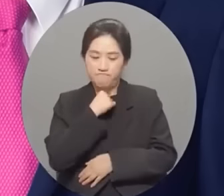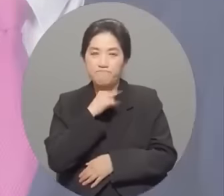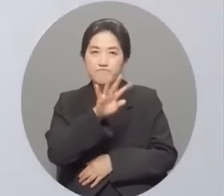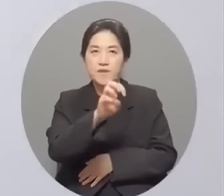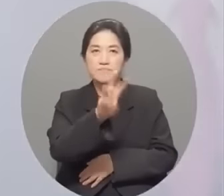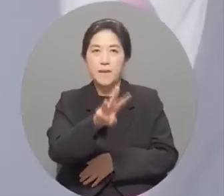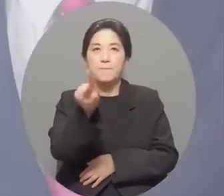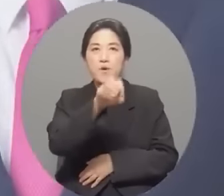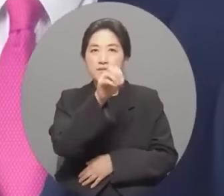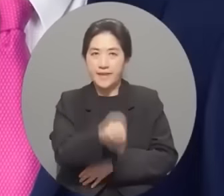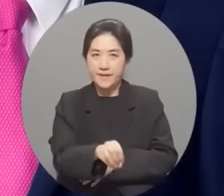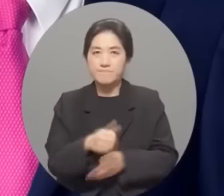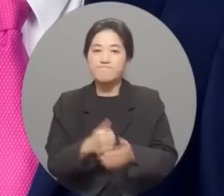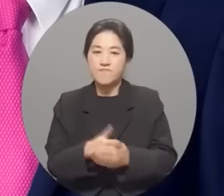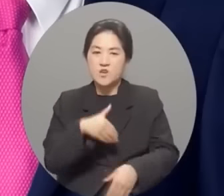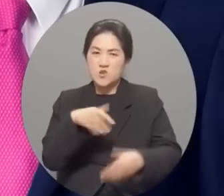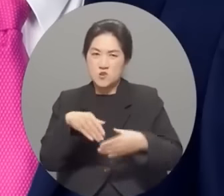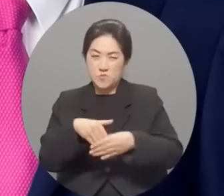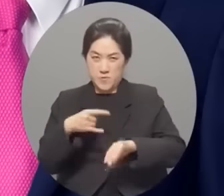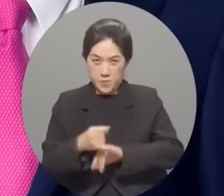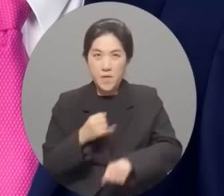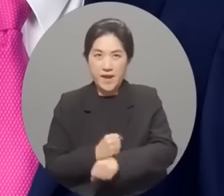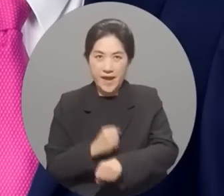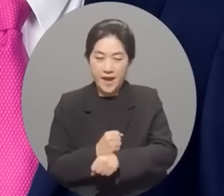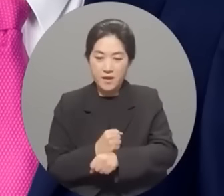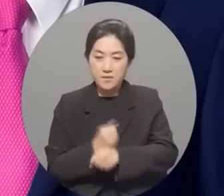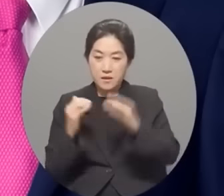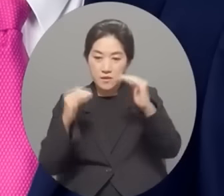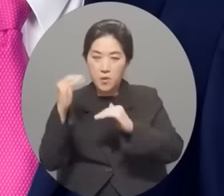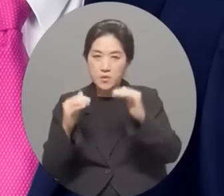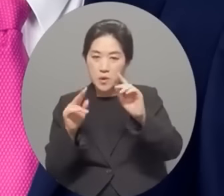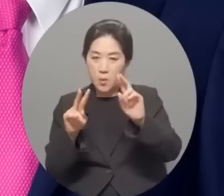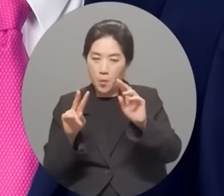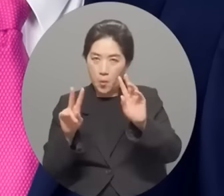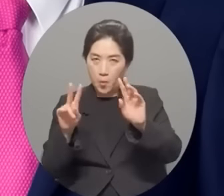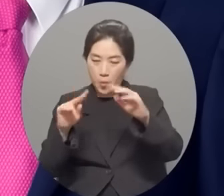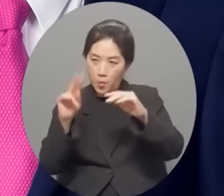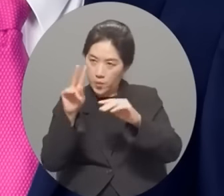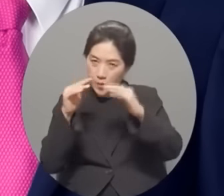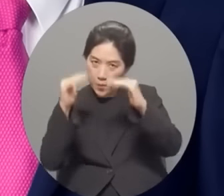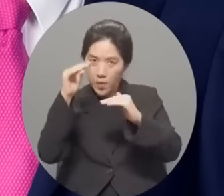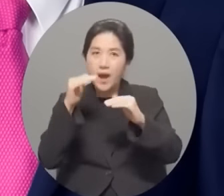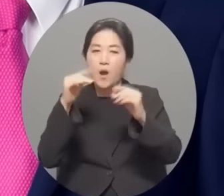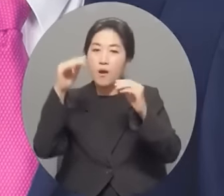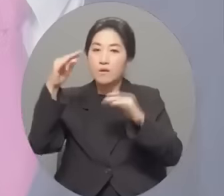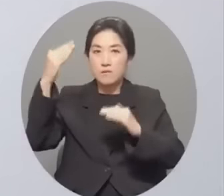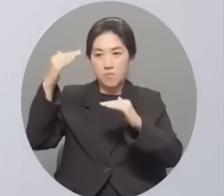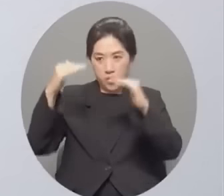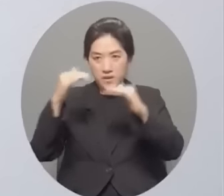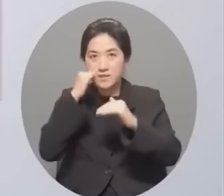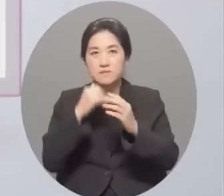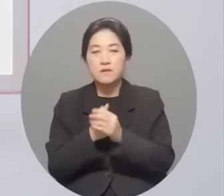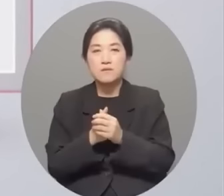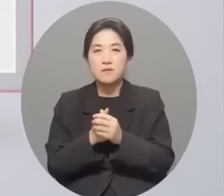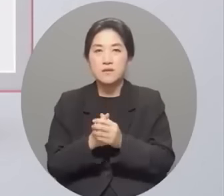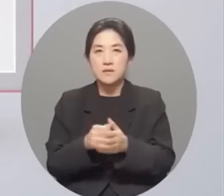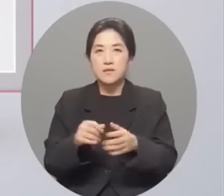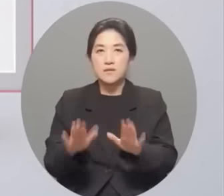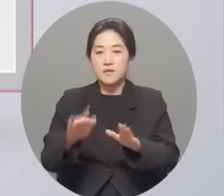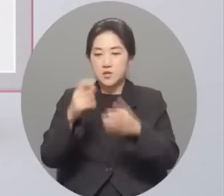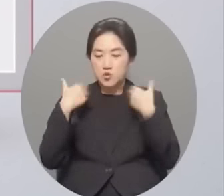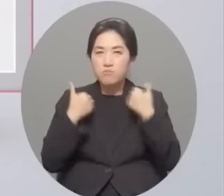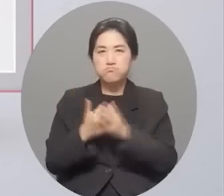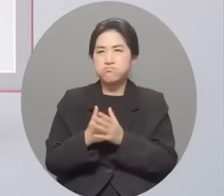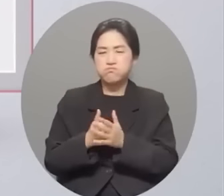있습니다 적극적 투표층 가운데선 격차가 2% 포인트 차이로 줄어들었습니다이 지역에선 정부 견제